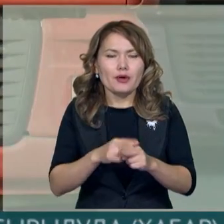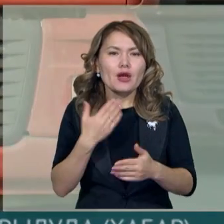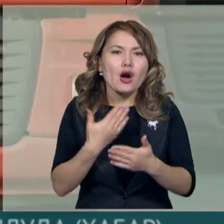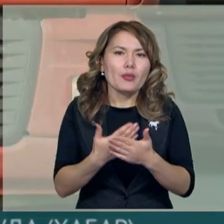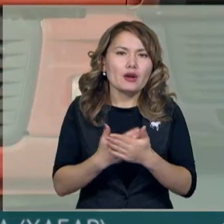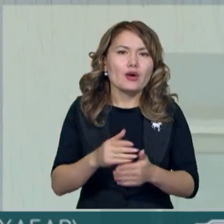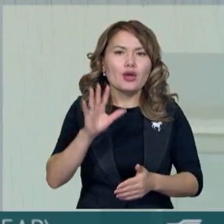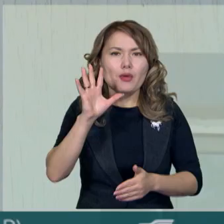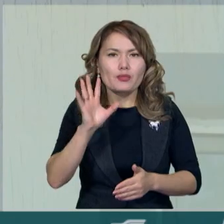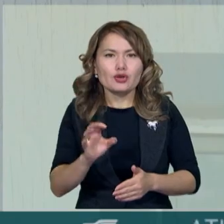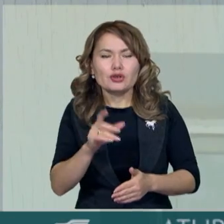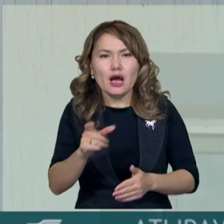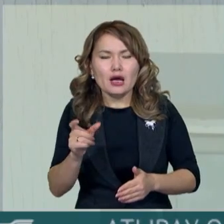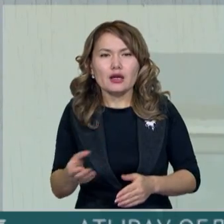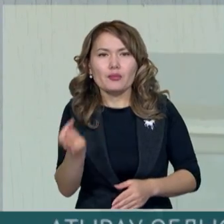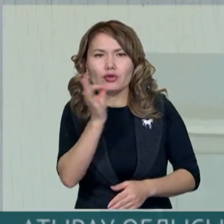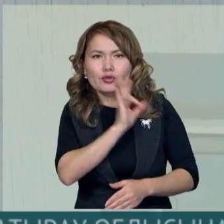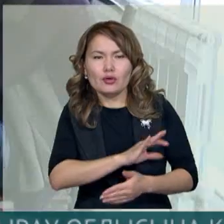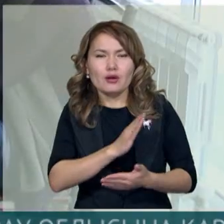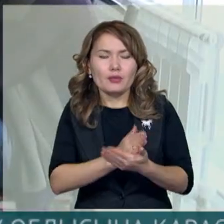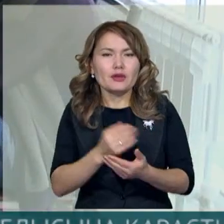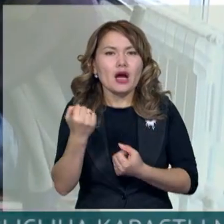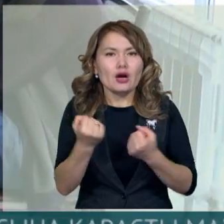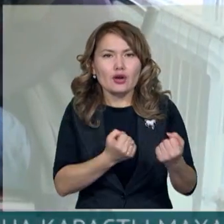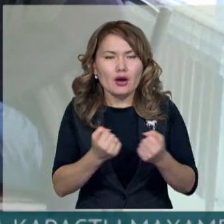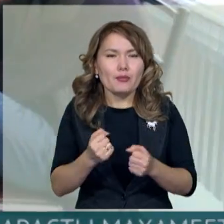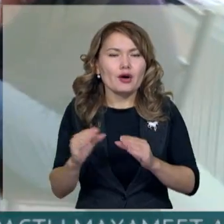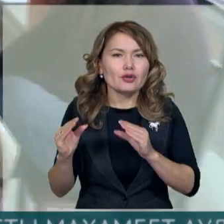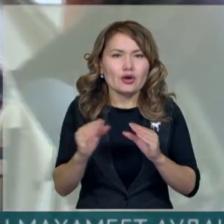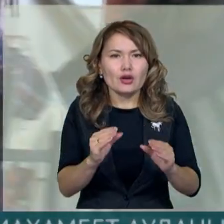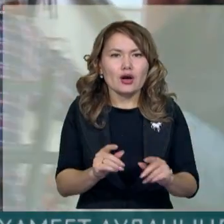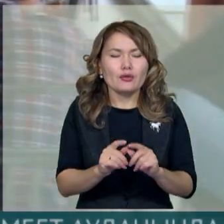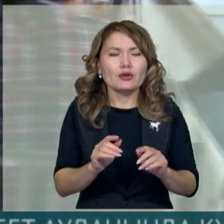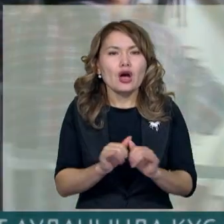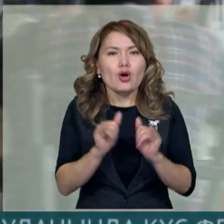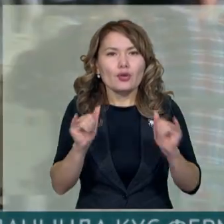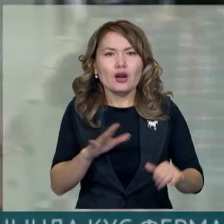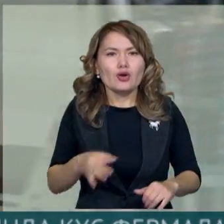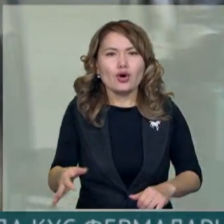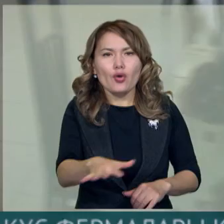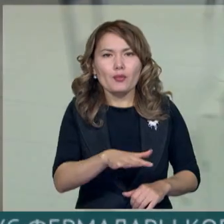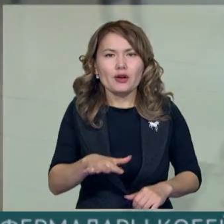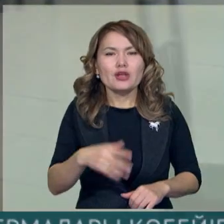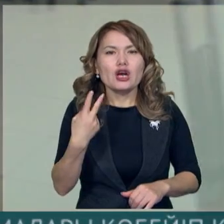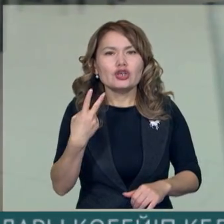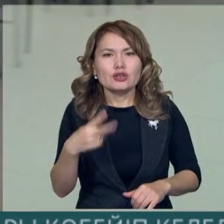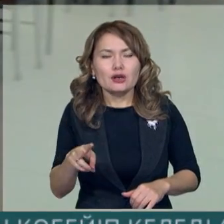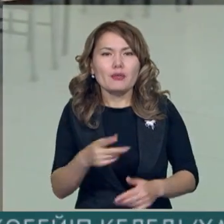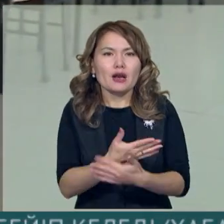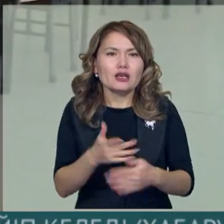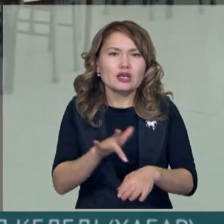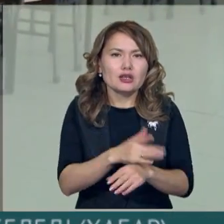есеппен күніне 500-дей адам тұтынатыны деген сөз. Жалпы алдағы жылдары облыс аумағында тағы 20-дан астам сервистік кешен